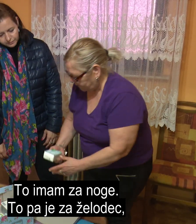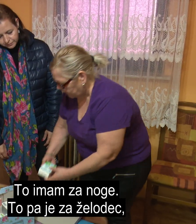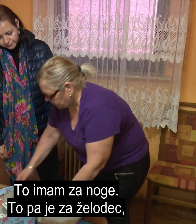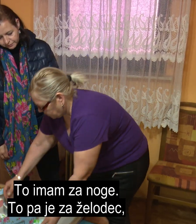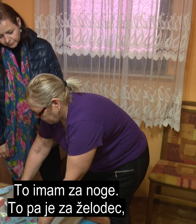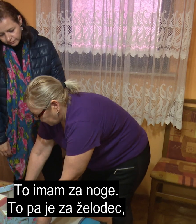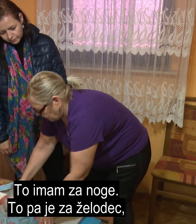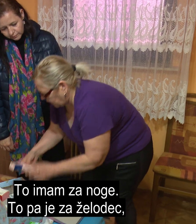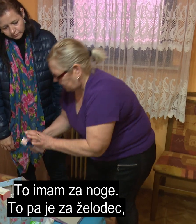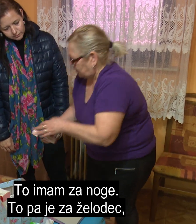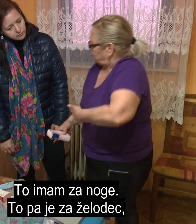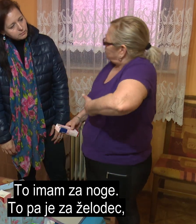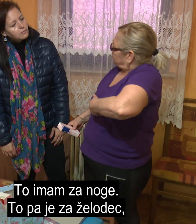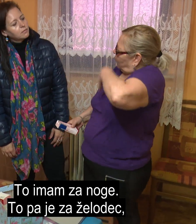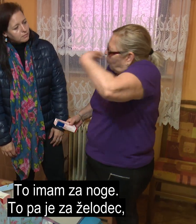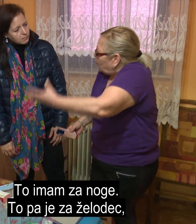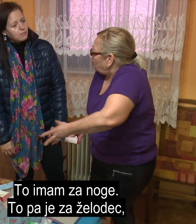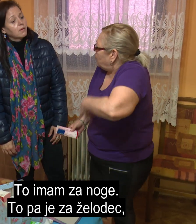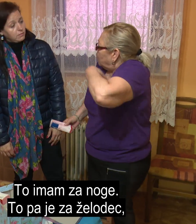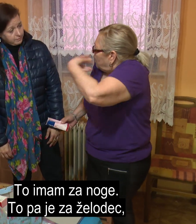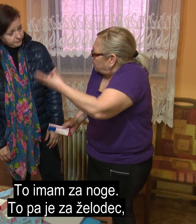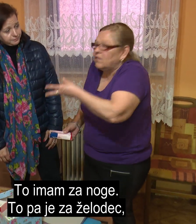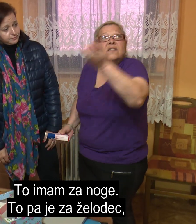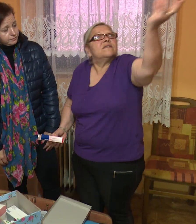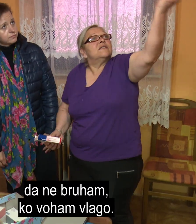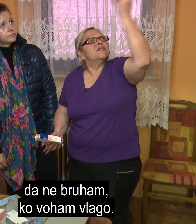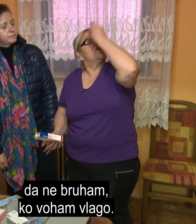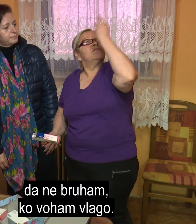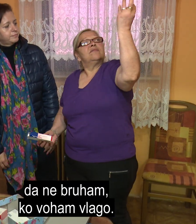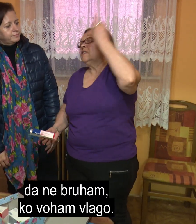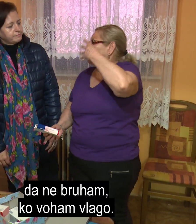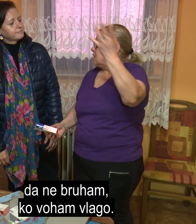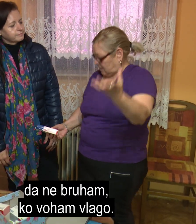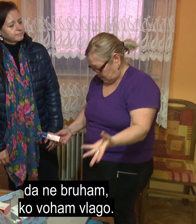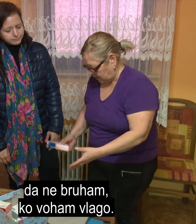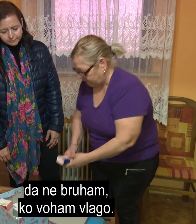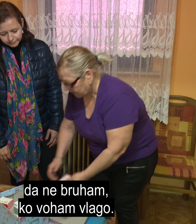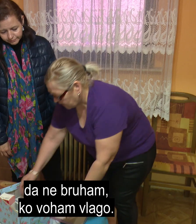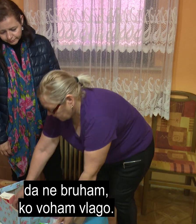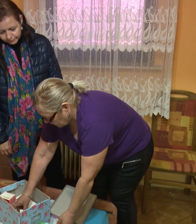Thank you.